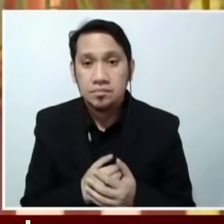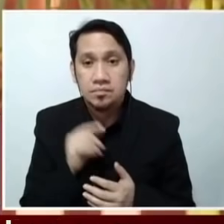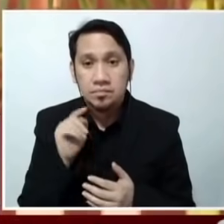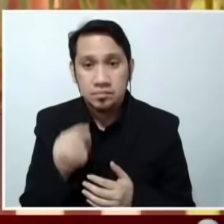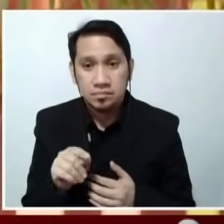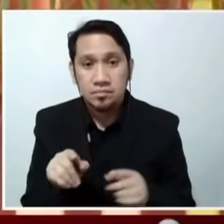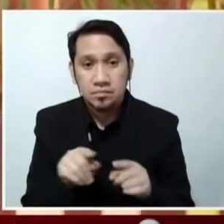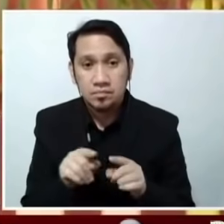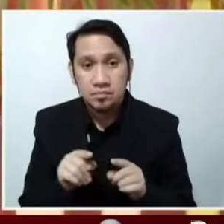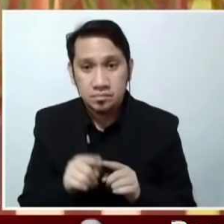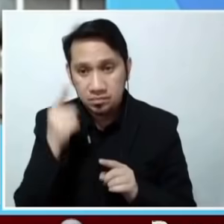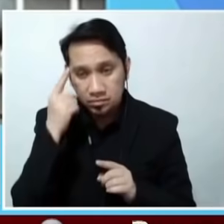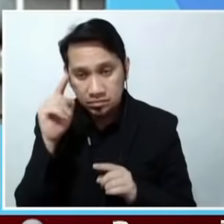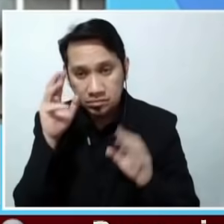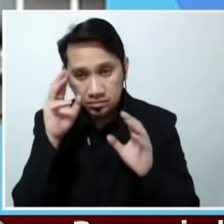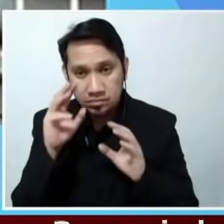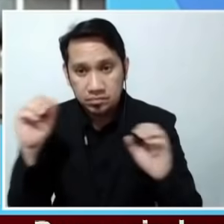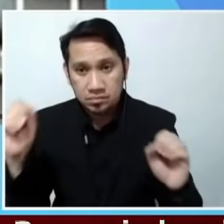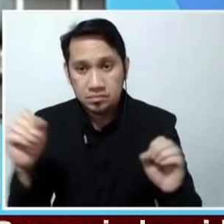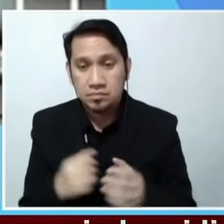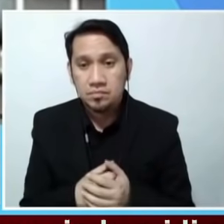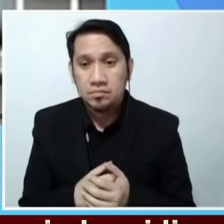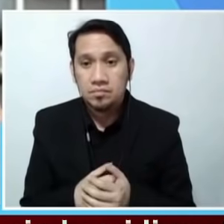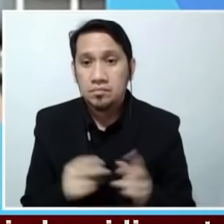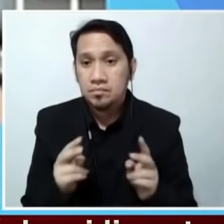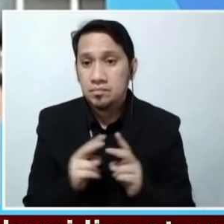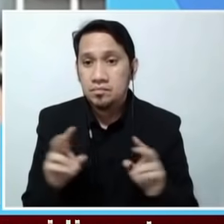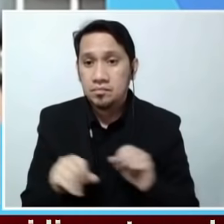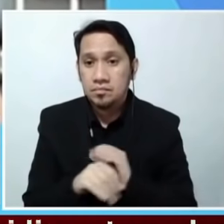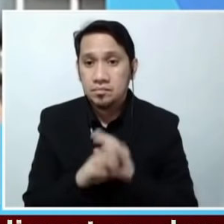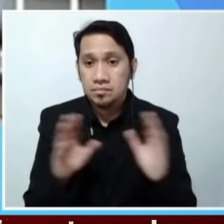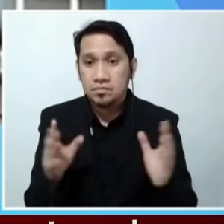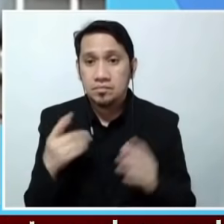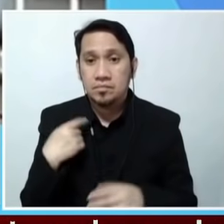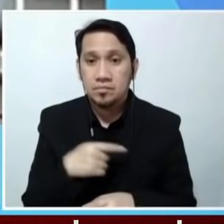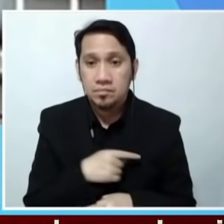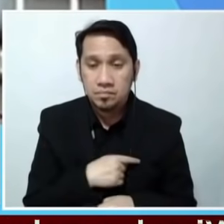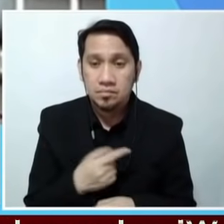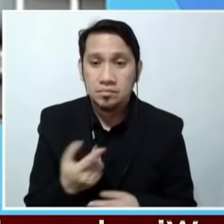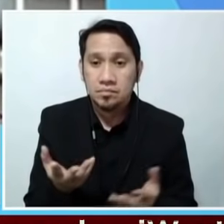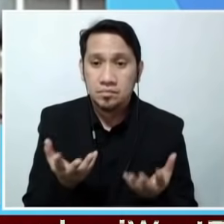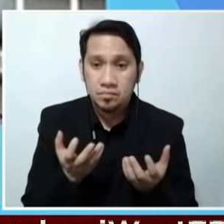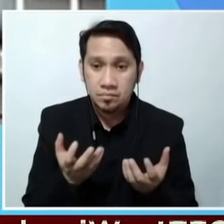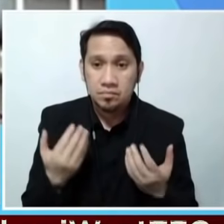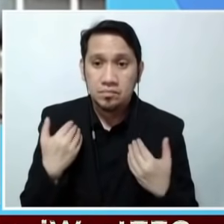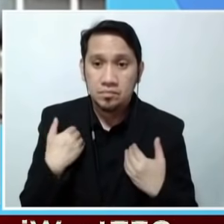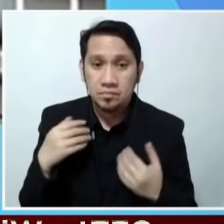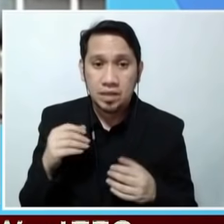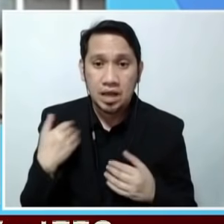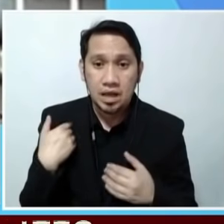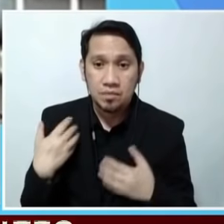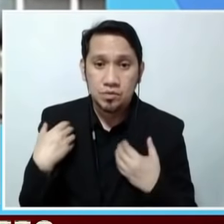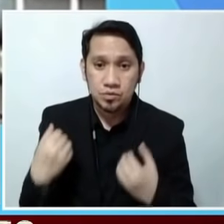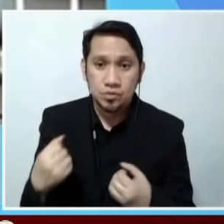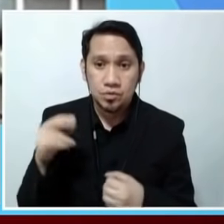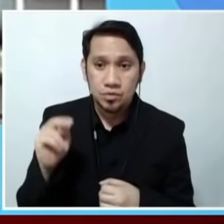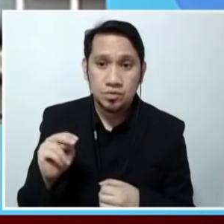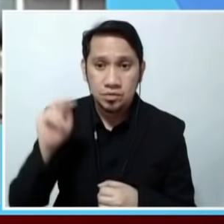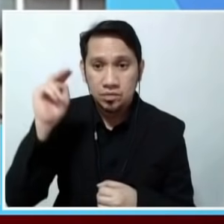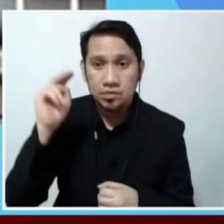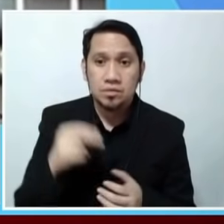tumatakbo rin sa pagkapangulo. Very obvious naman yung preference namin. Sinasabing may solid north, medyo mas malakas kami sa